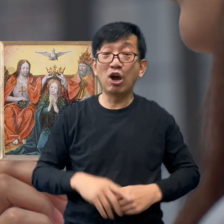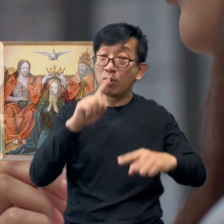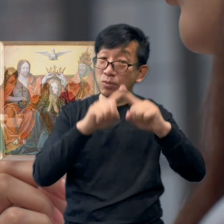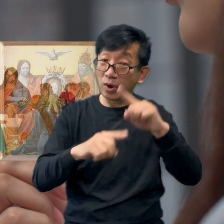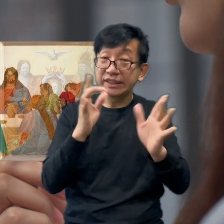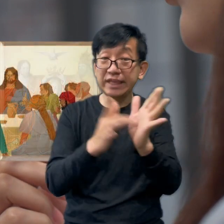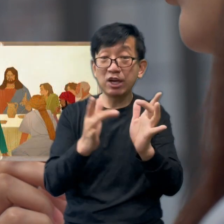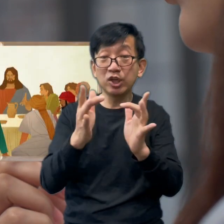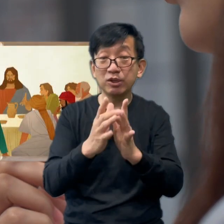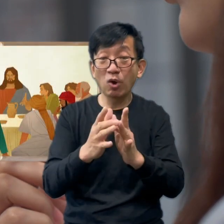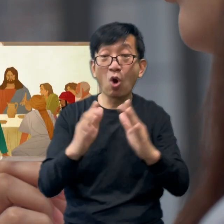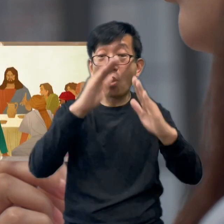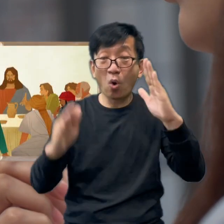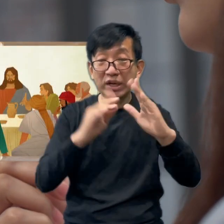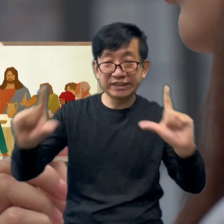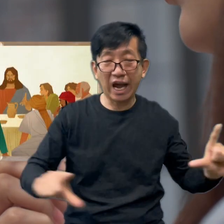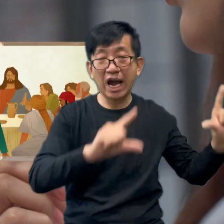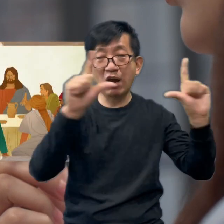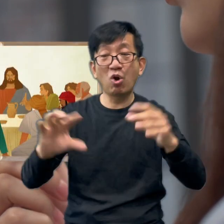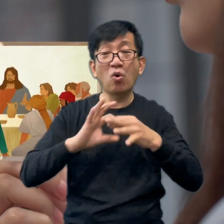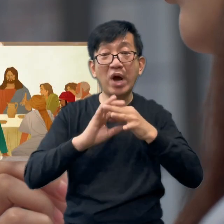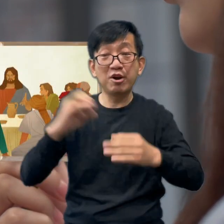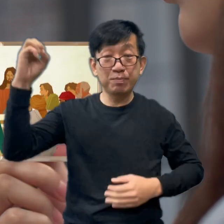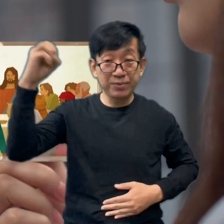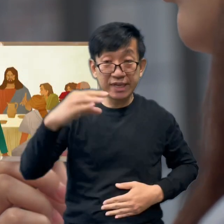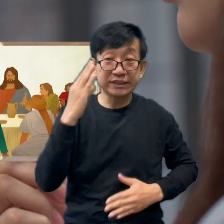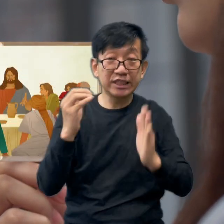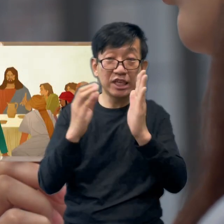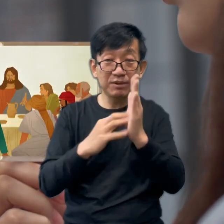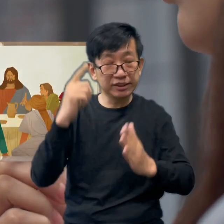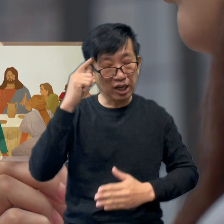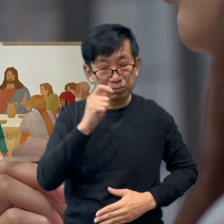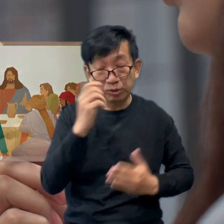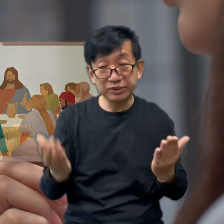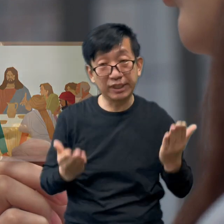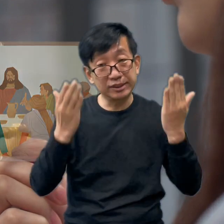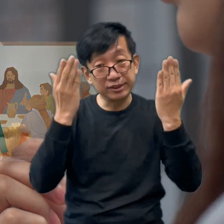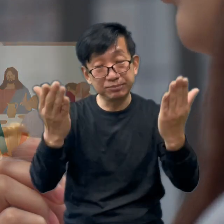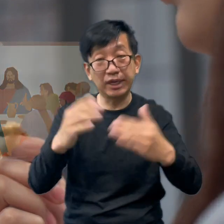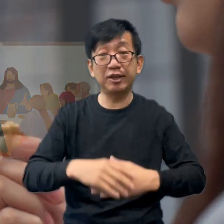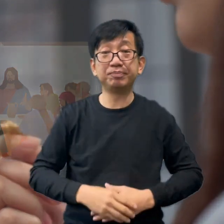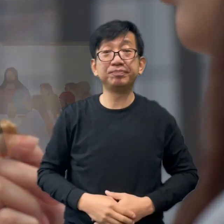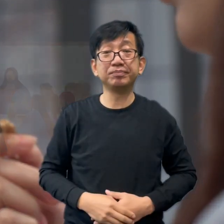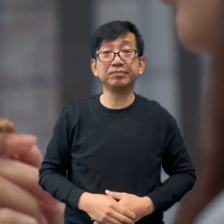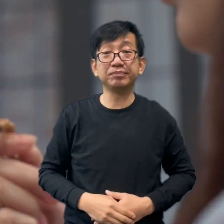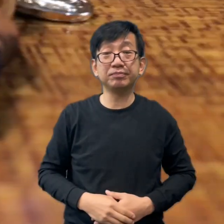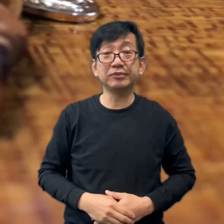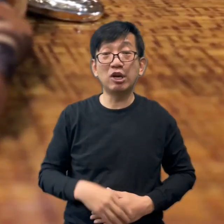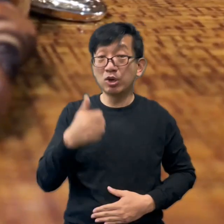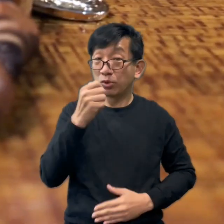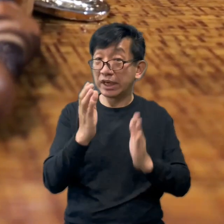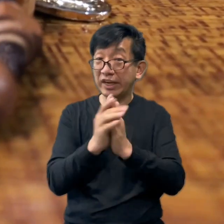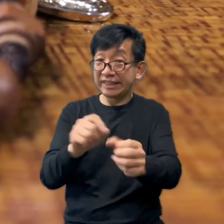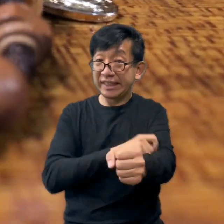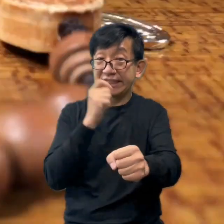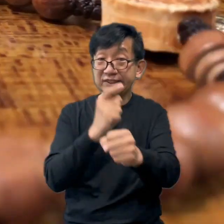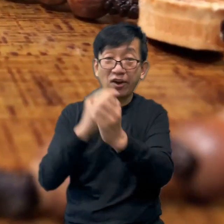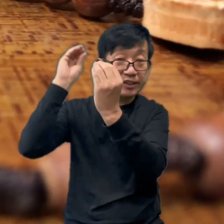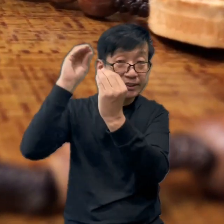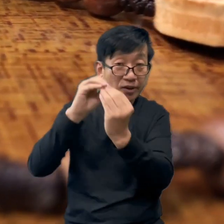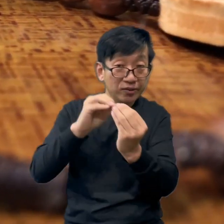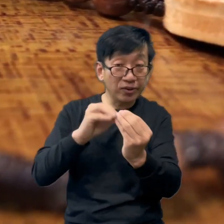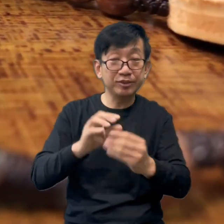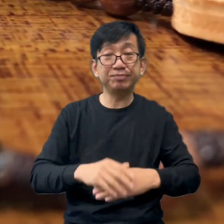신비를, 목요일에는 예수님의 공생활과 관련된 빛의 신비를 묵상하며 바칩니다. 이상